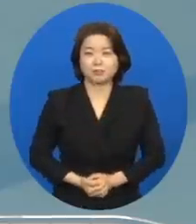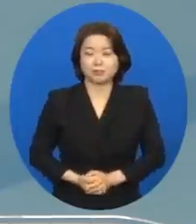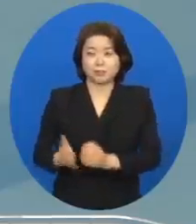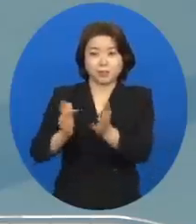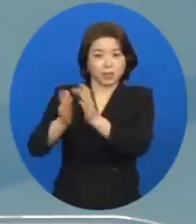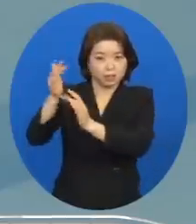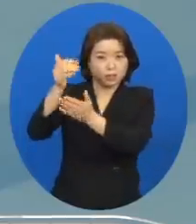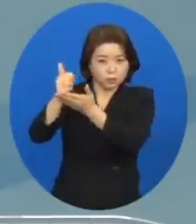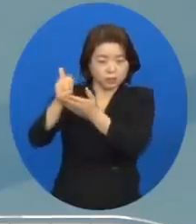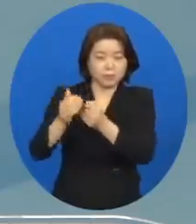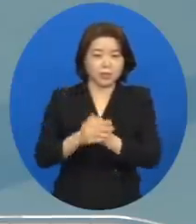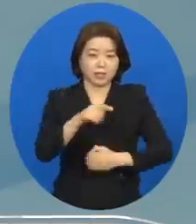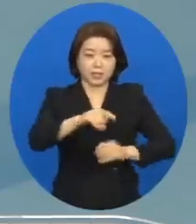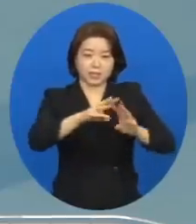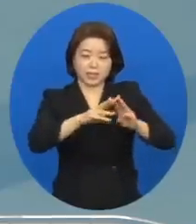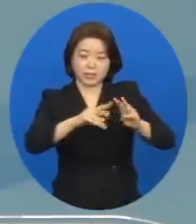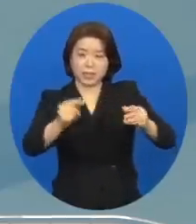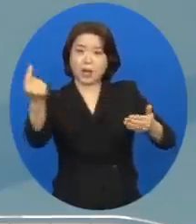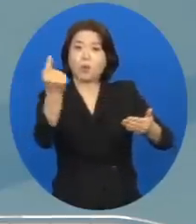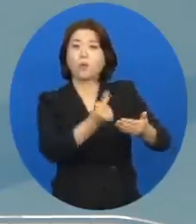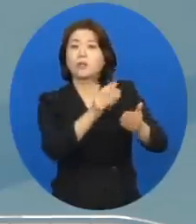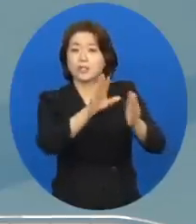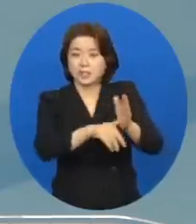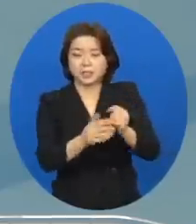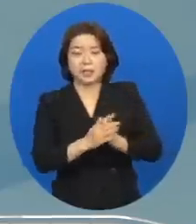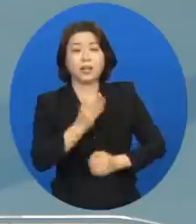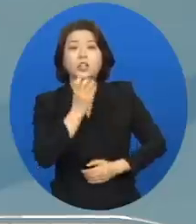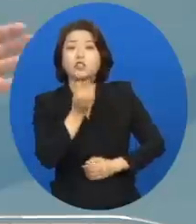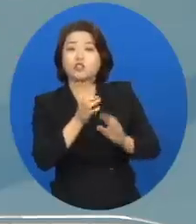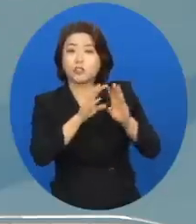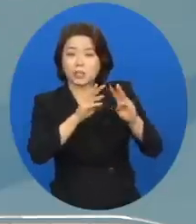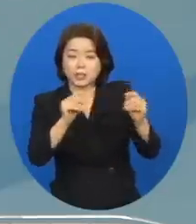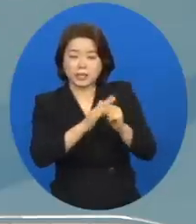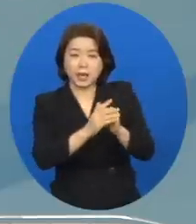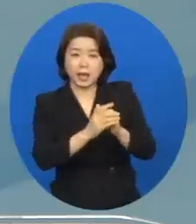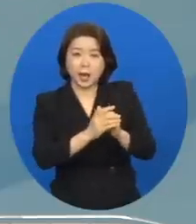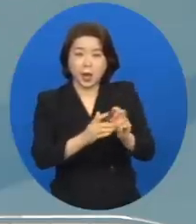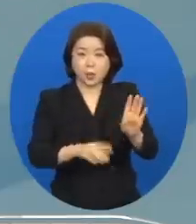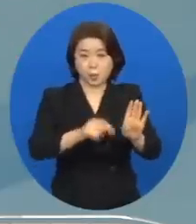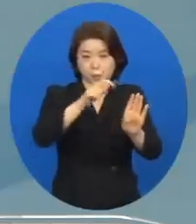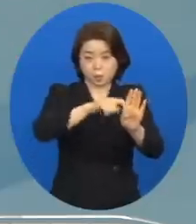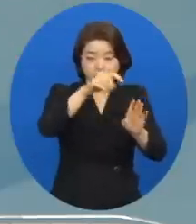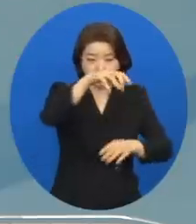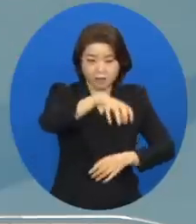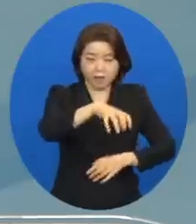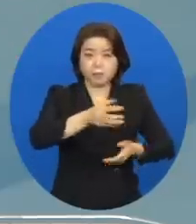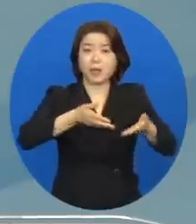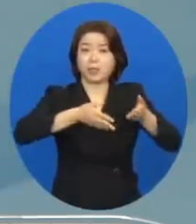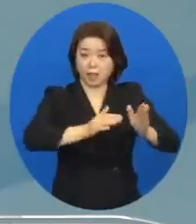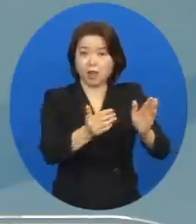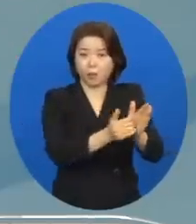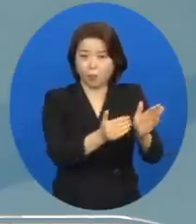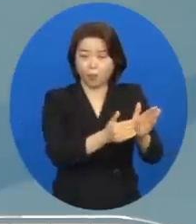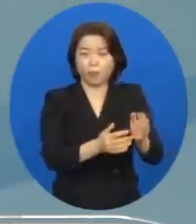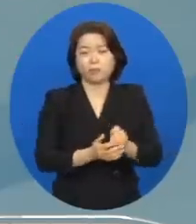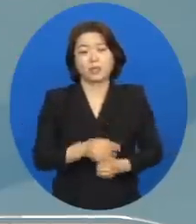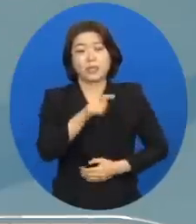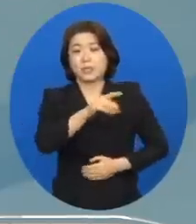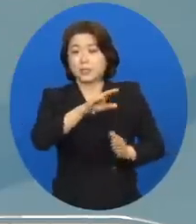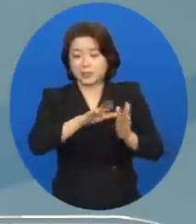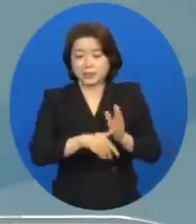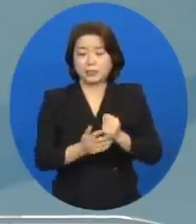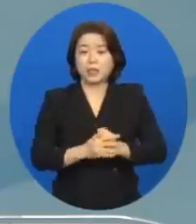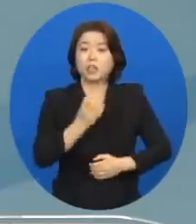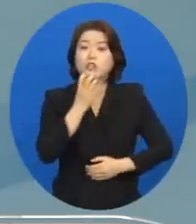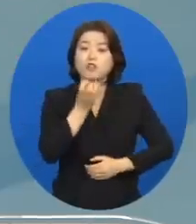예수님께서 이 땅에 오실 때 유대 땅 베들레헴에 나셨습니다. 그때 유대